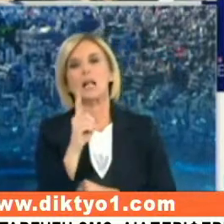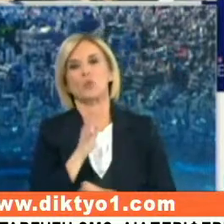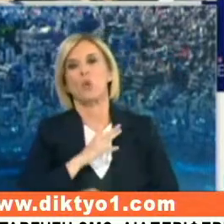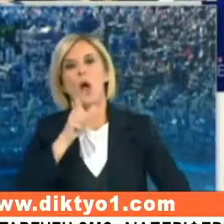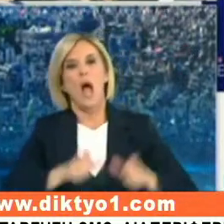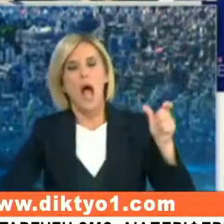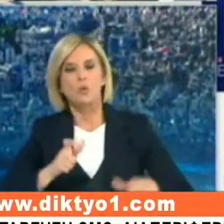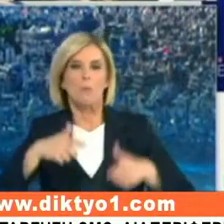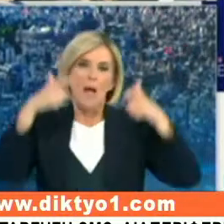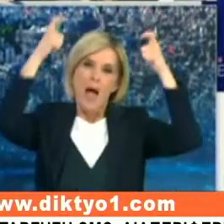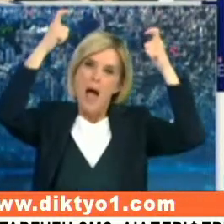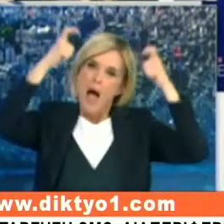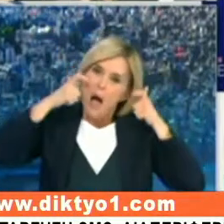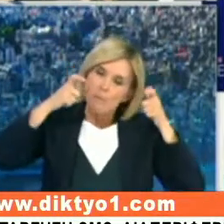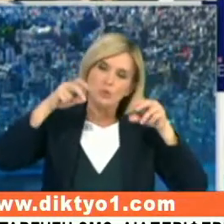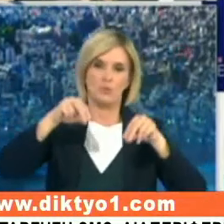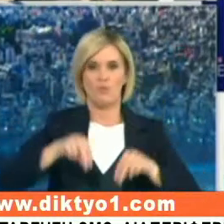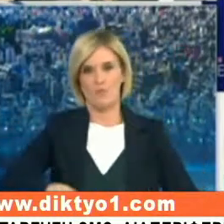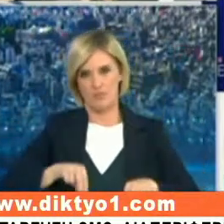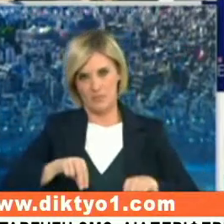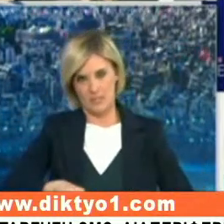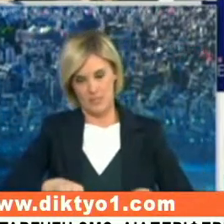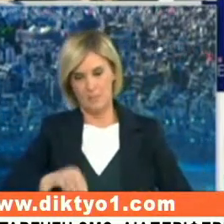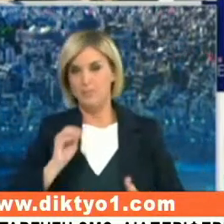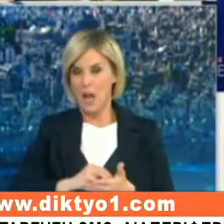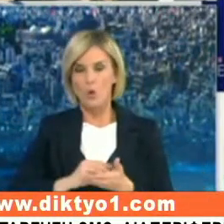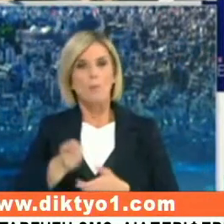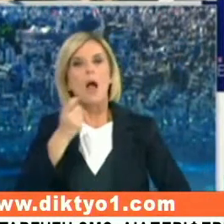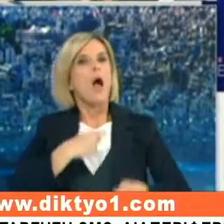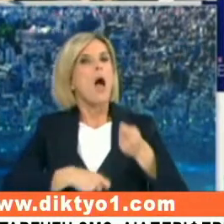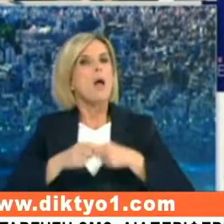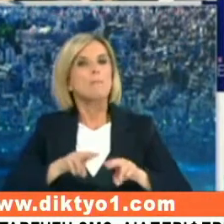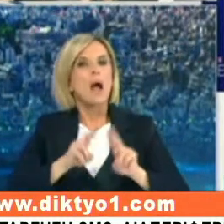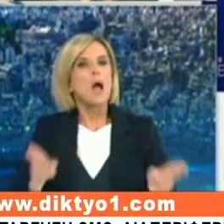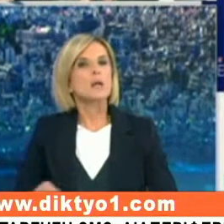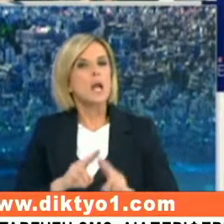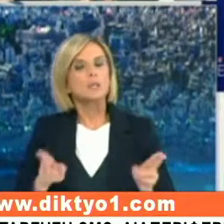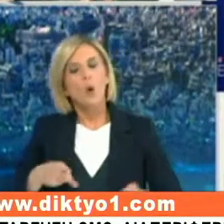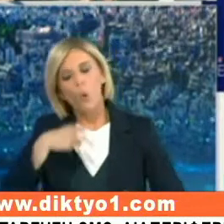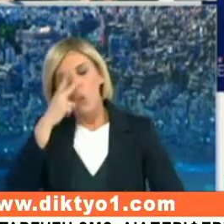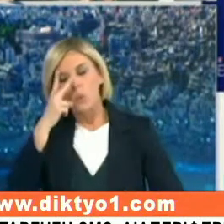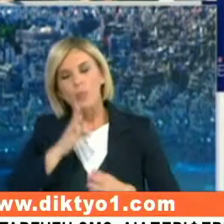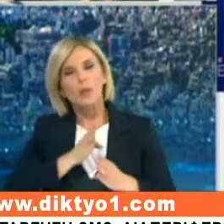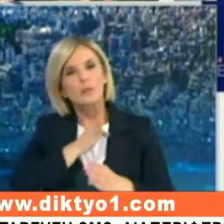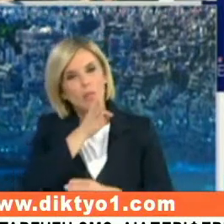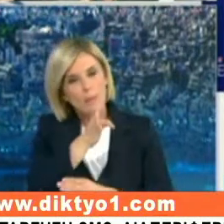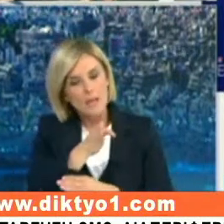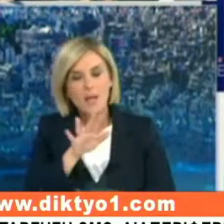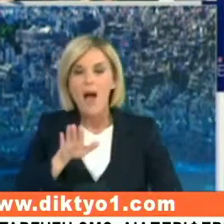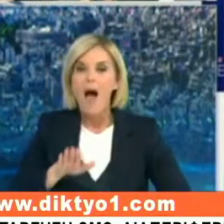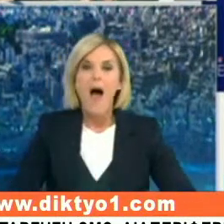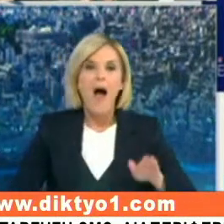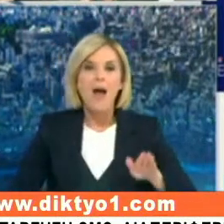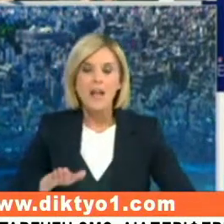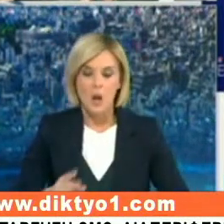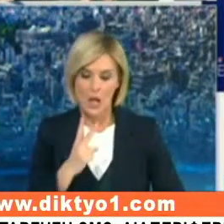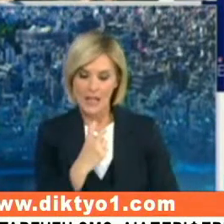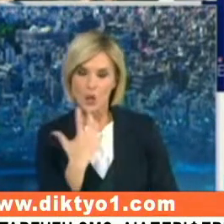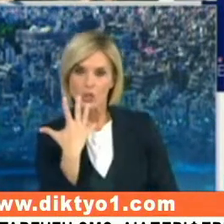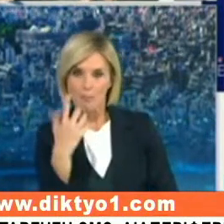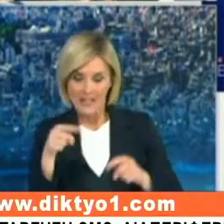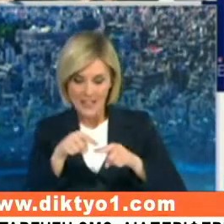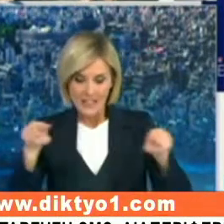βαφτίσεις. Αντίστοιχα, το λιανεμπόριο επιστρέφει στη λειτουργία με τα υγειονομικά πρωτόκολλα χωρητικότητας ενός πελάτη ανά 25 τετραγωνικά